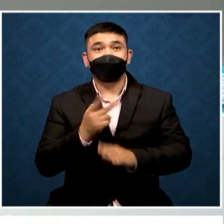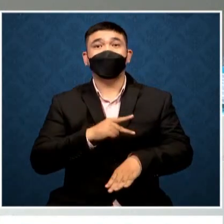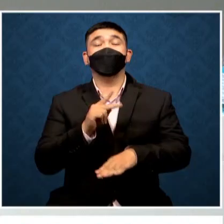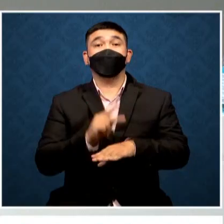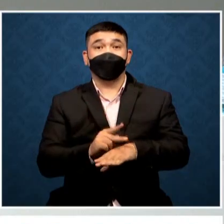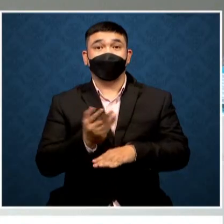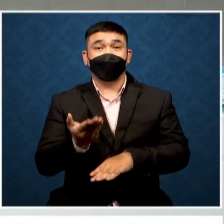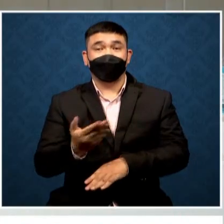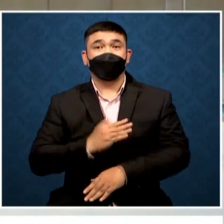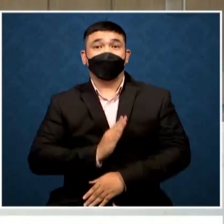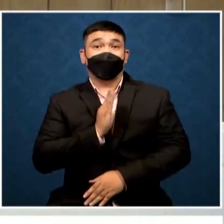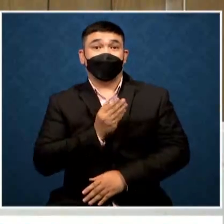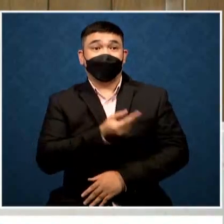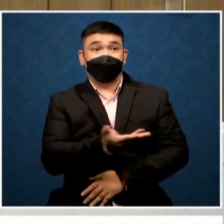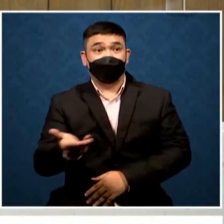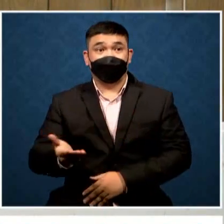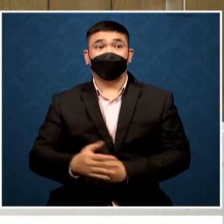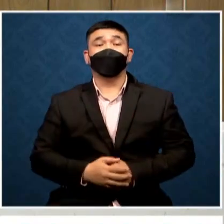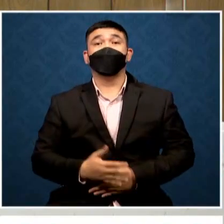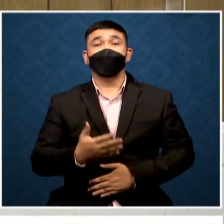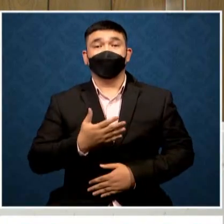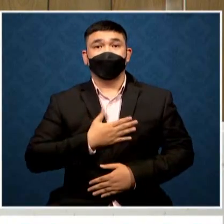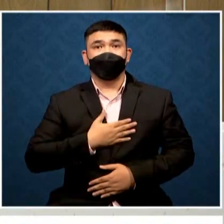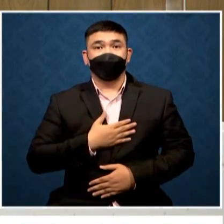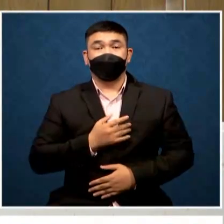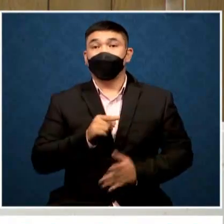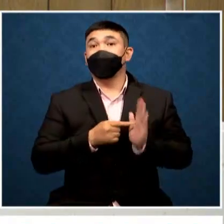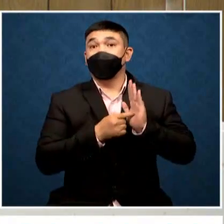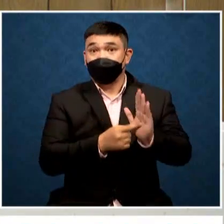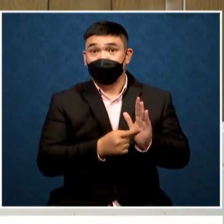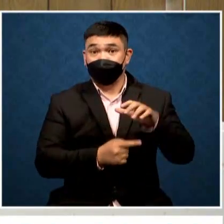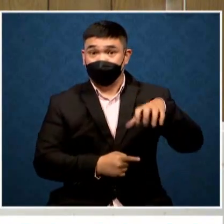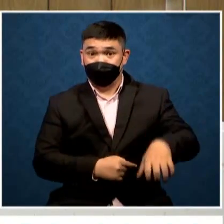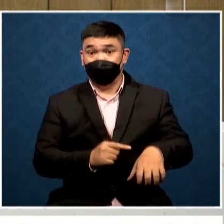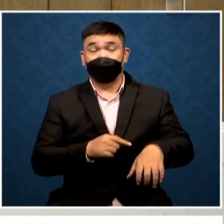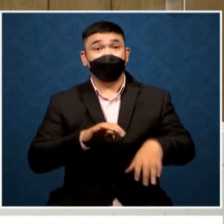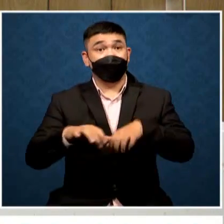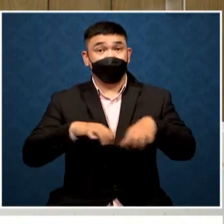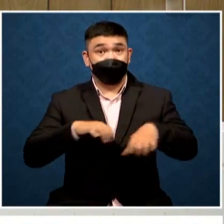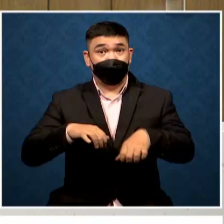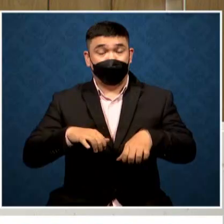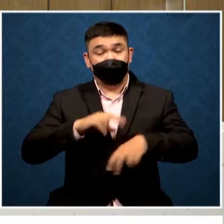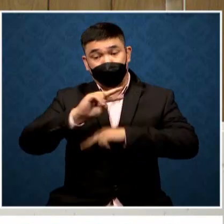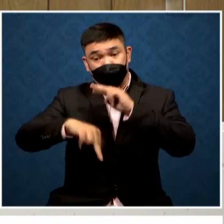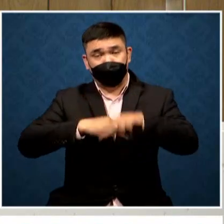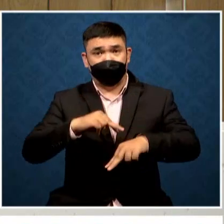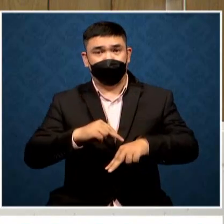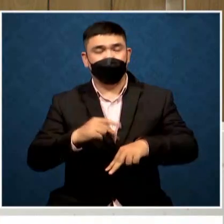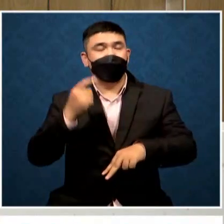กวุฒิสภาผู้ทรงเกียรตินะครับในกรณีของการบริหารการแผ่นดินเนี่ยนะครับก็คงจ